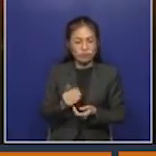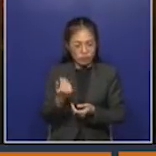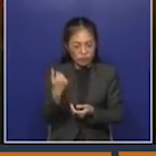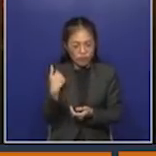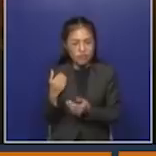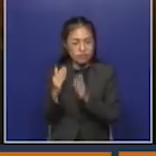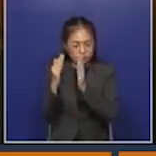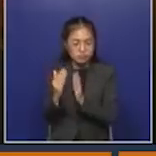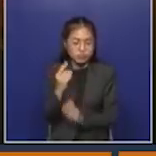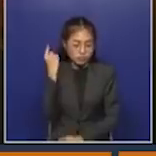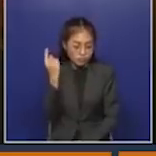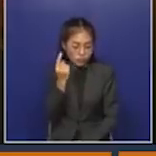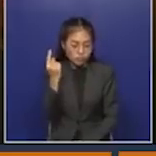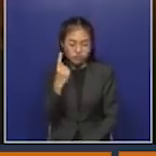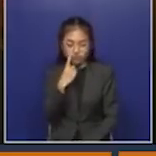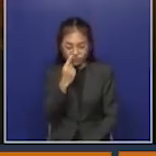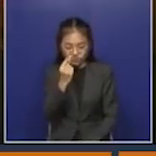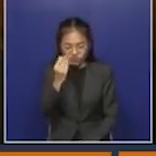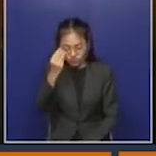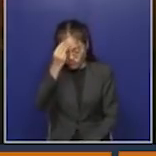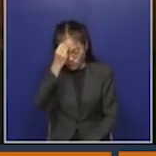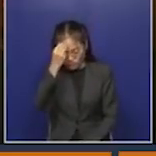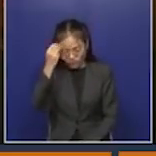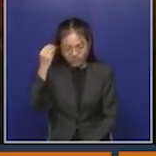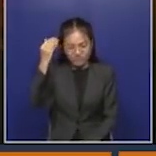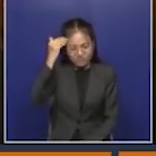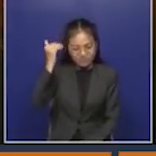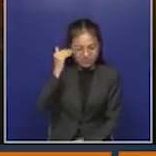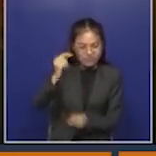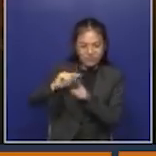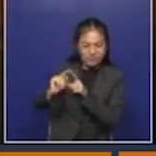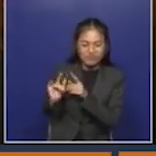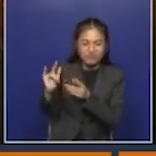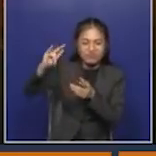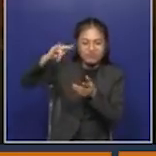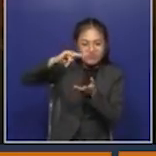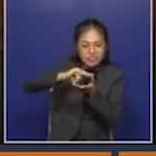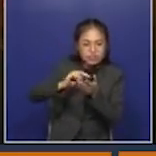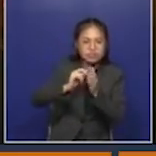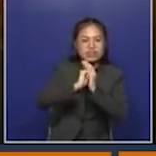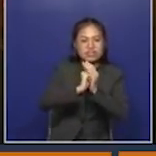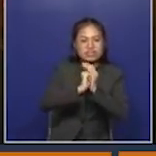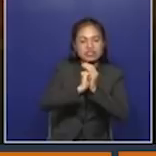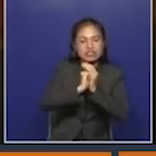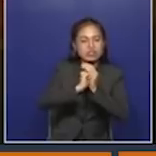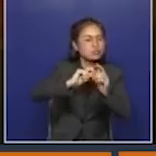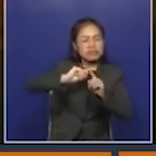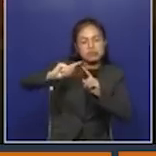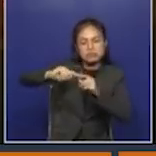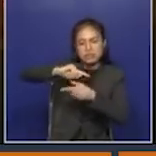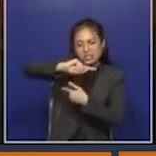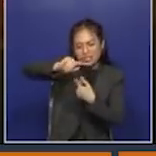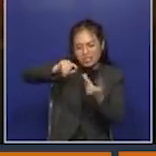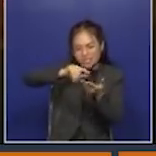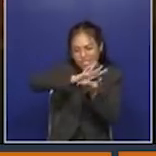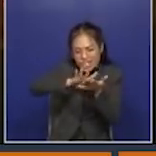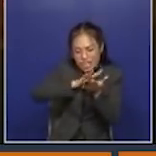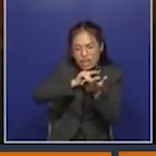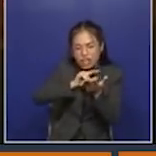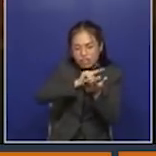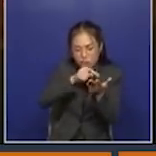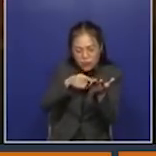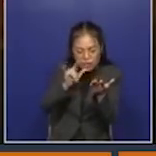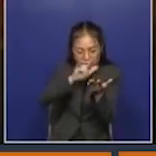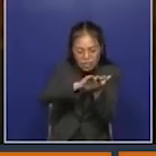มีนักท่องเที่ยวเข้ามาจากต่างประเทศ 12ล้านคนเท่านั้นเองส่วนฐานะการในประเทศก็